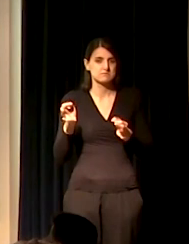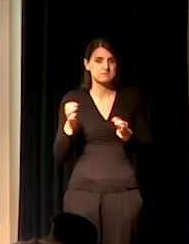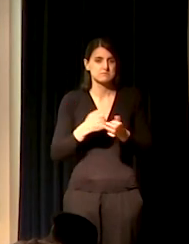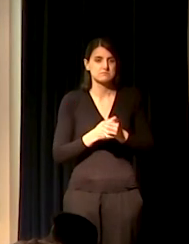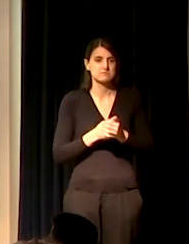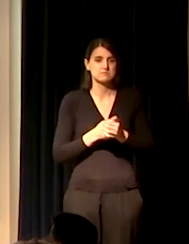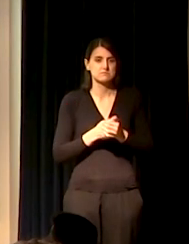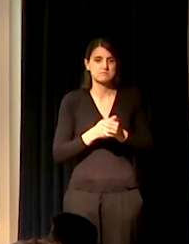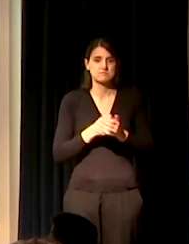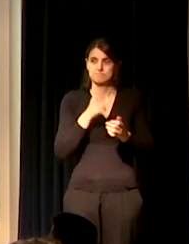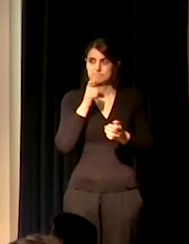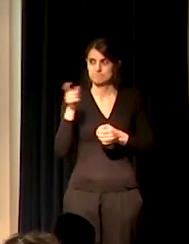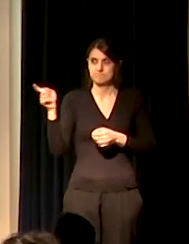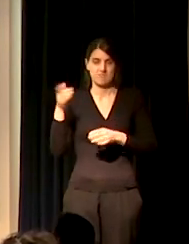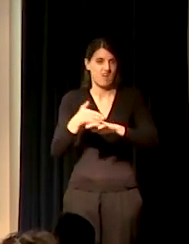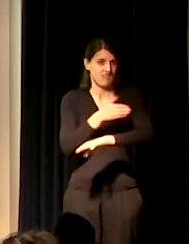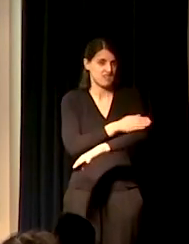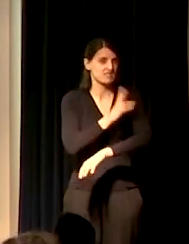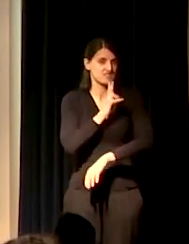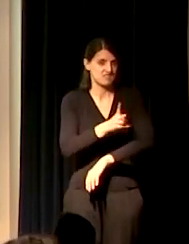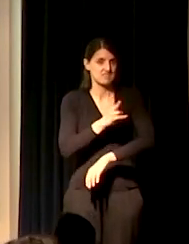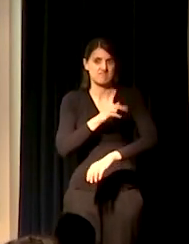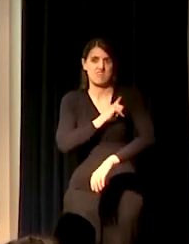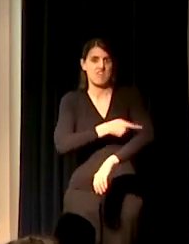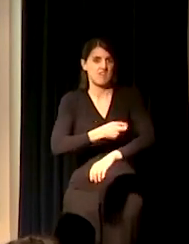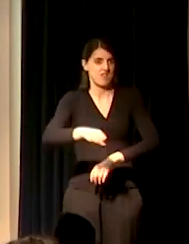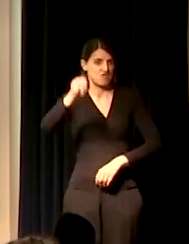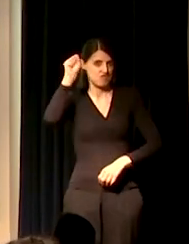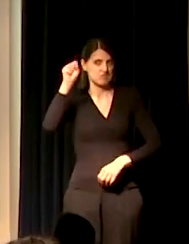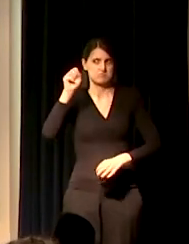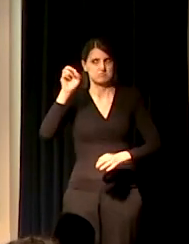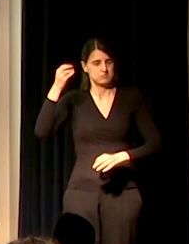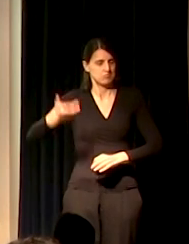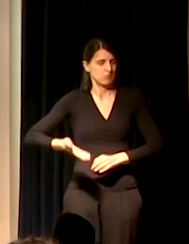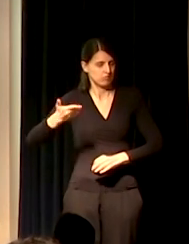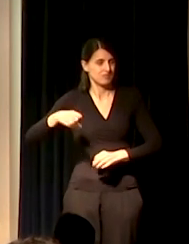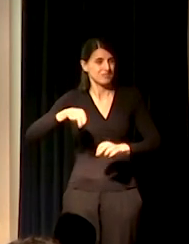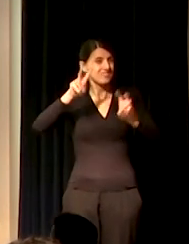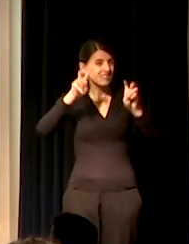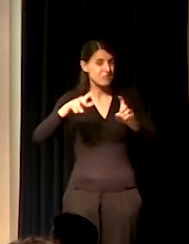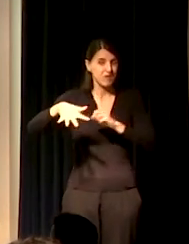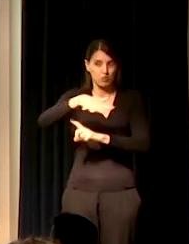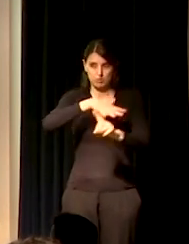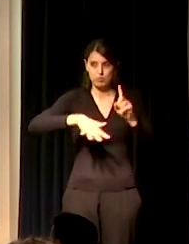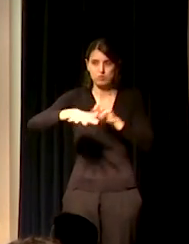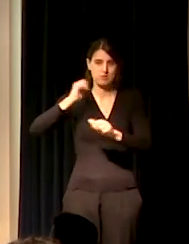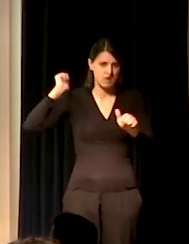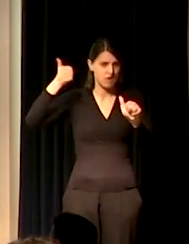el qualificatiu d'heroisme és important en aquest tema i en aquest context en el que